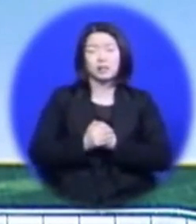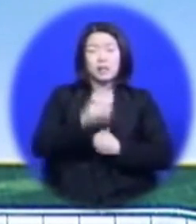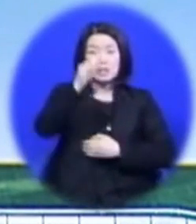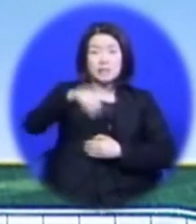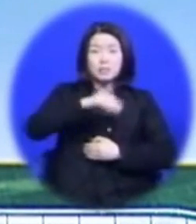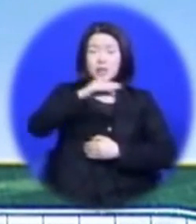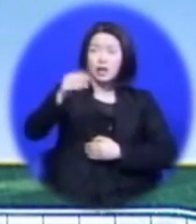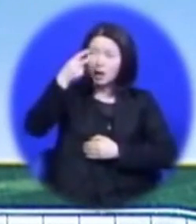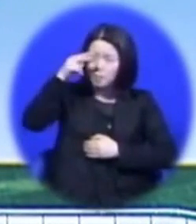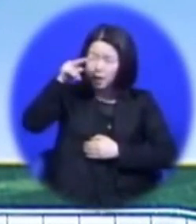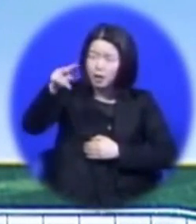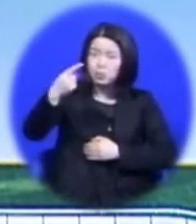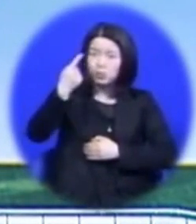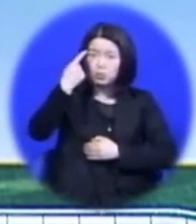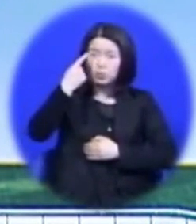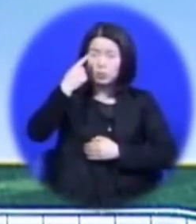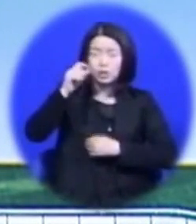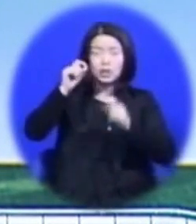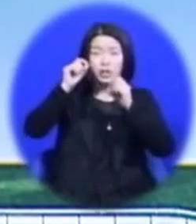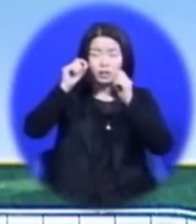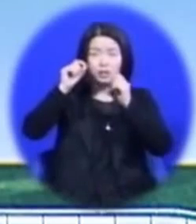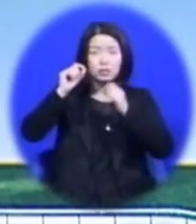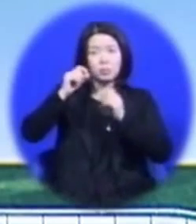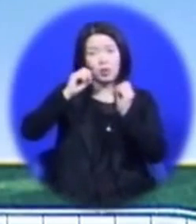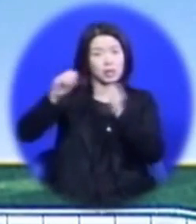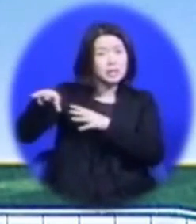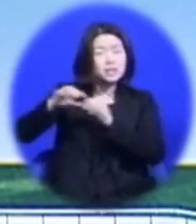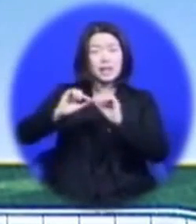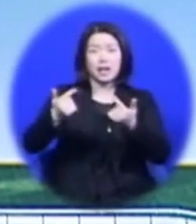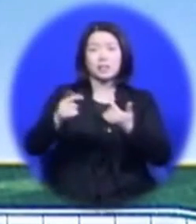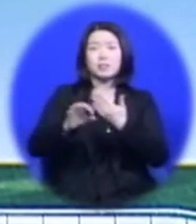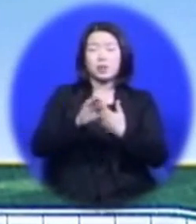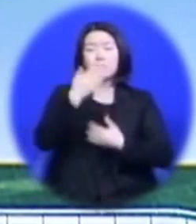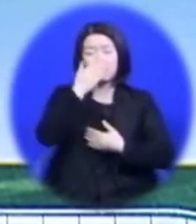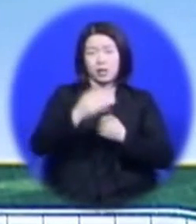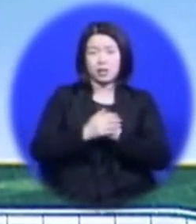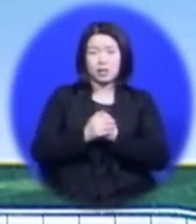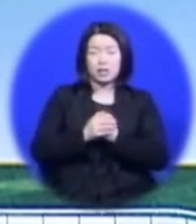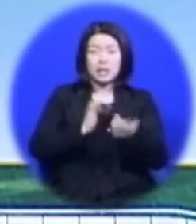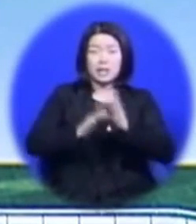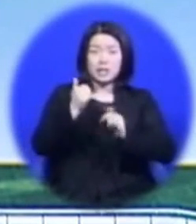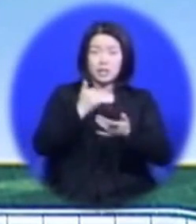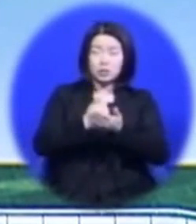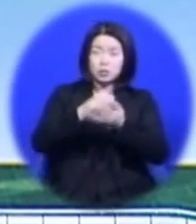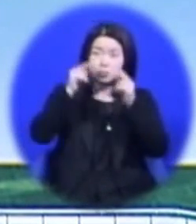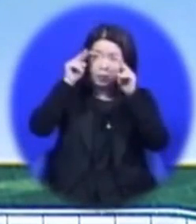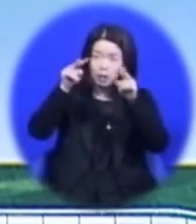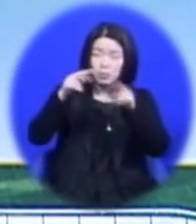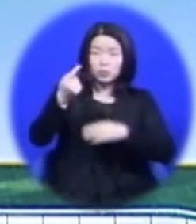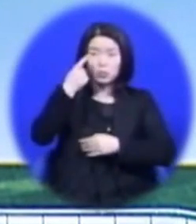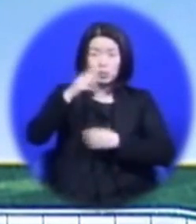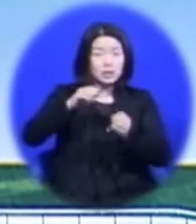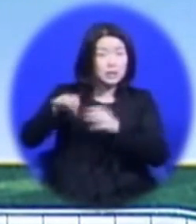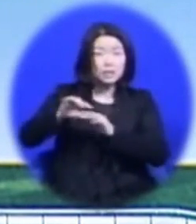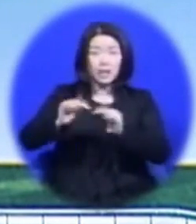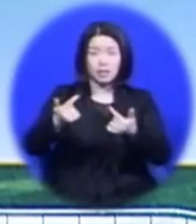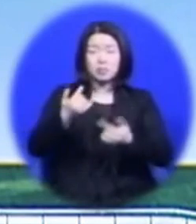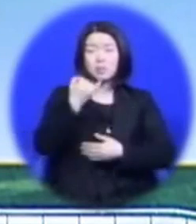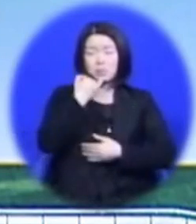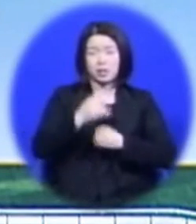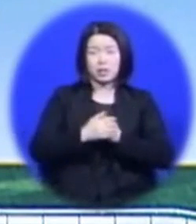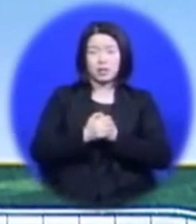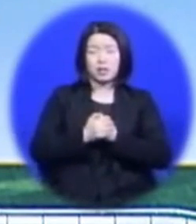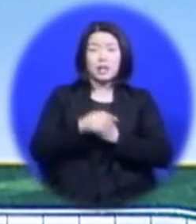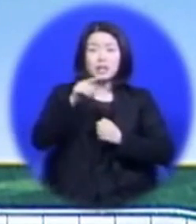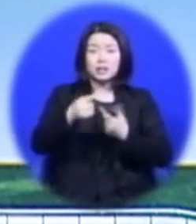십자가를 바라보는 눈을 놓치지 않는 겁니다. 예수 그리스도를 바라보는 눈을 놓치지 않는 것입니다. 그렇게만